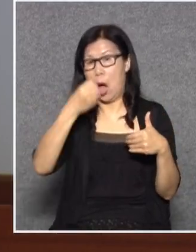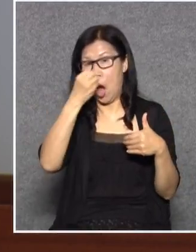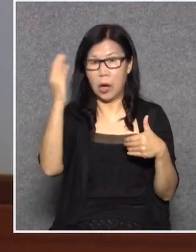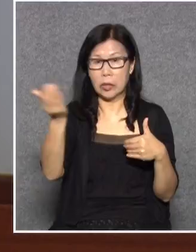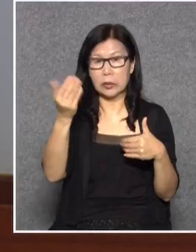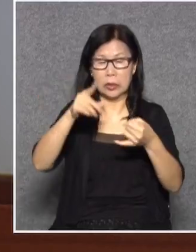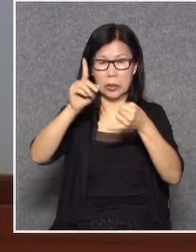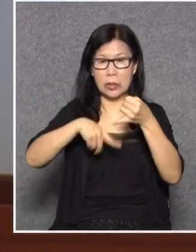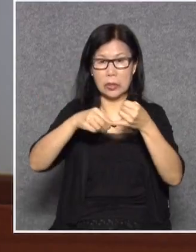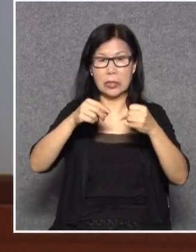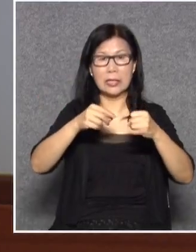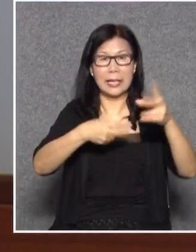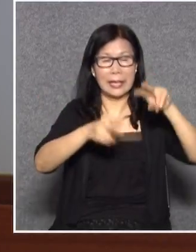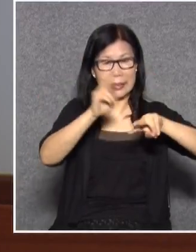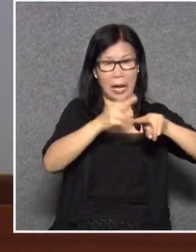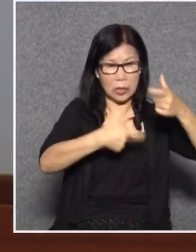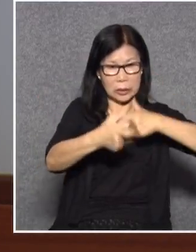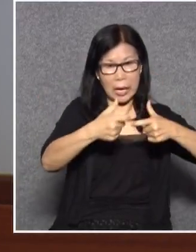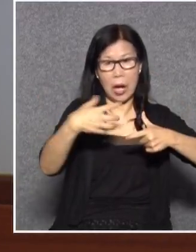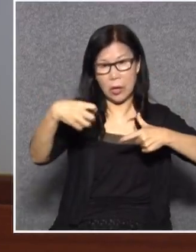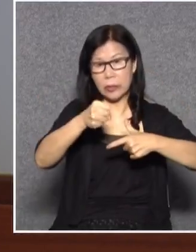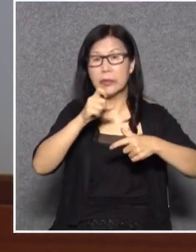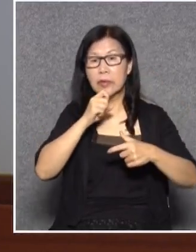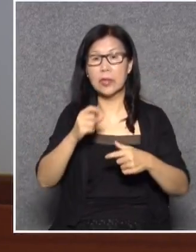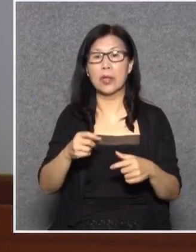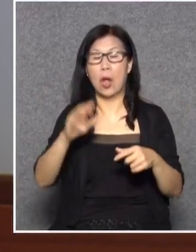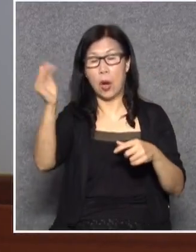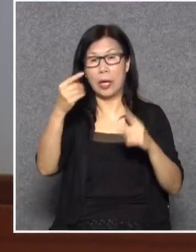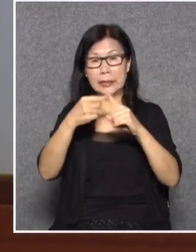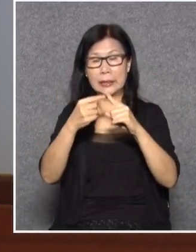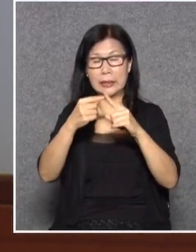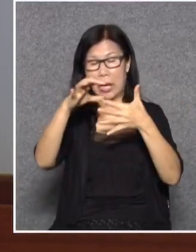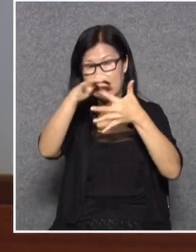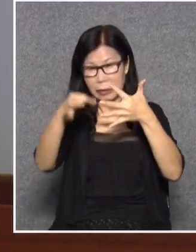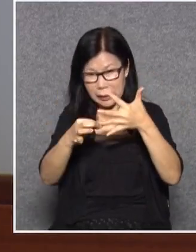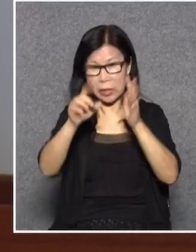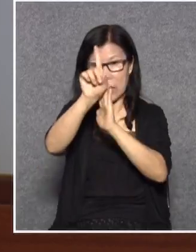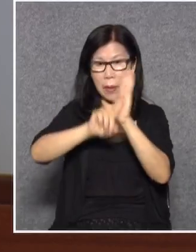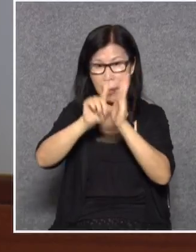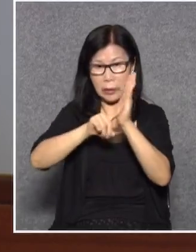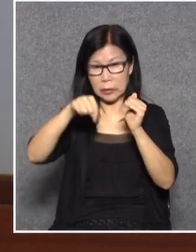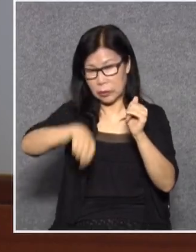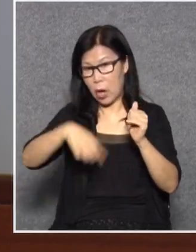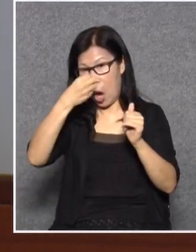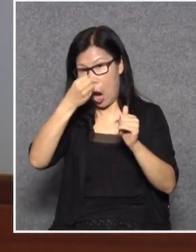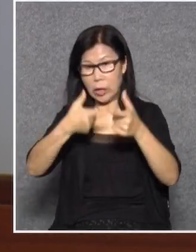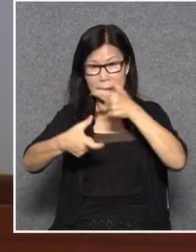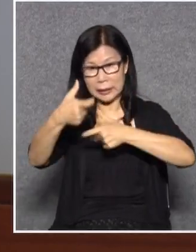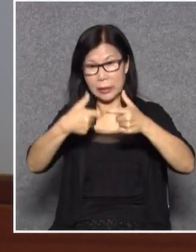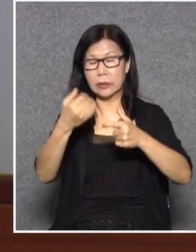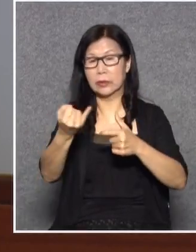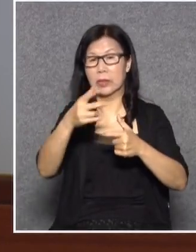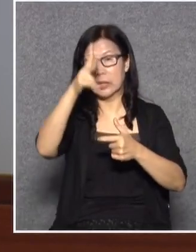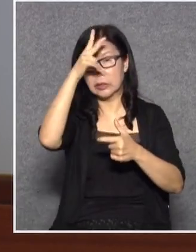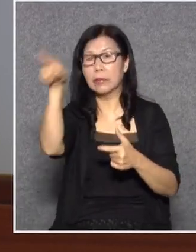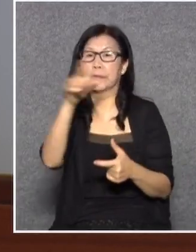被大陸經濟主導，出現了如果旅客人數波動的情況呢，其實是政府一手